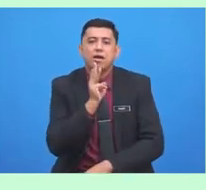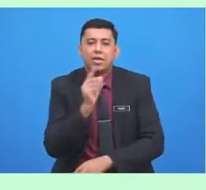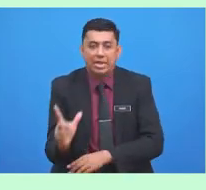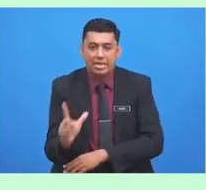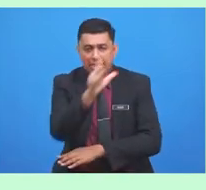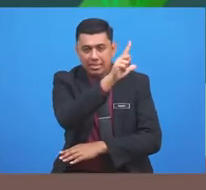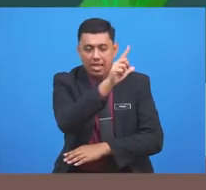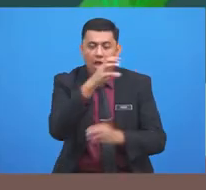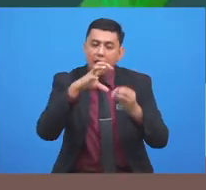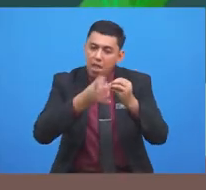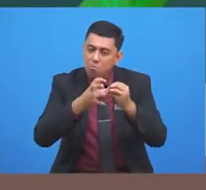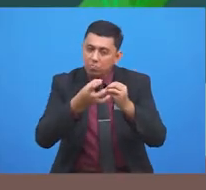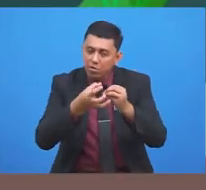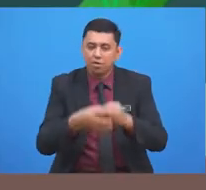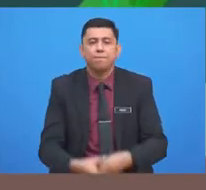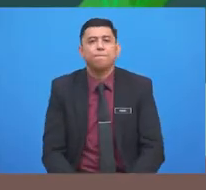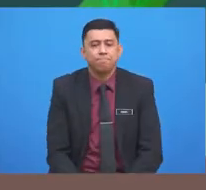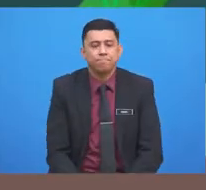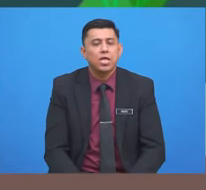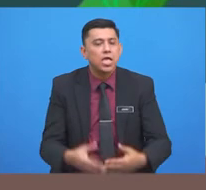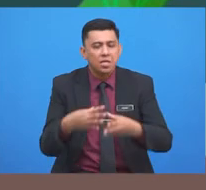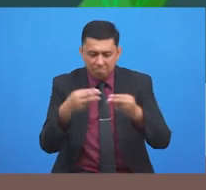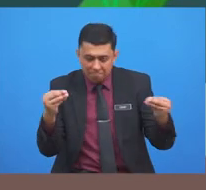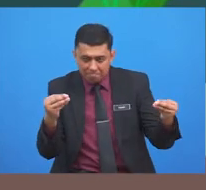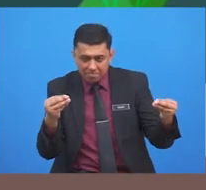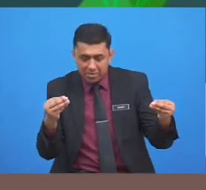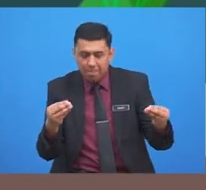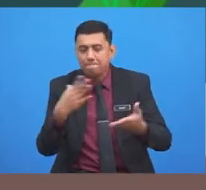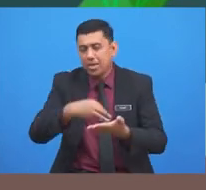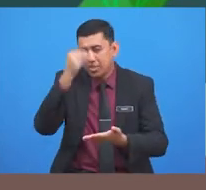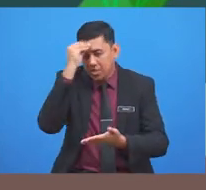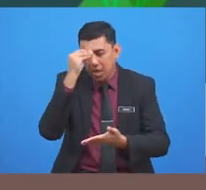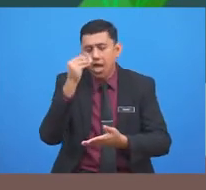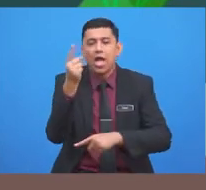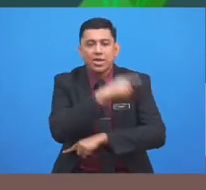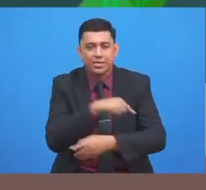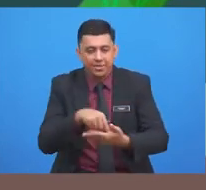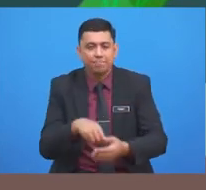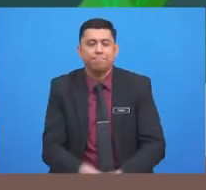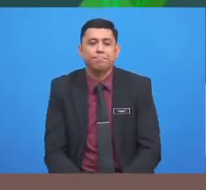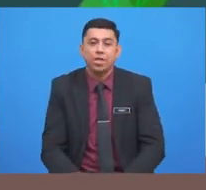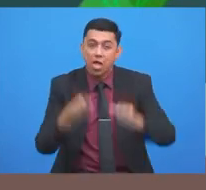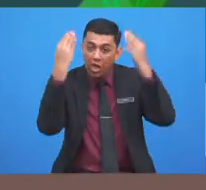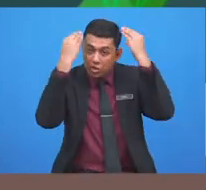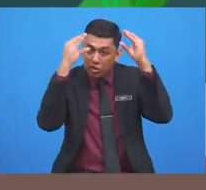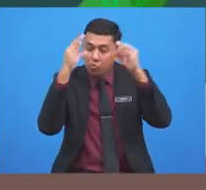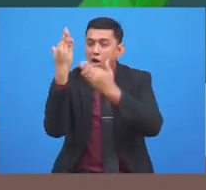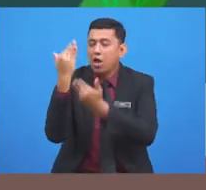atmosfera. Pelajar-pelajar, sekian sahaja sesi pembelajaran kita. Cikgu